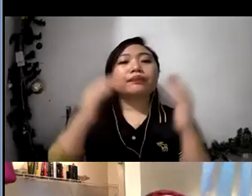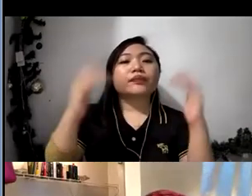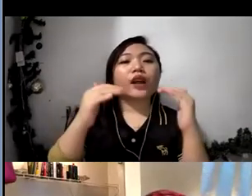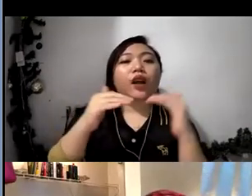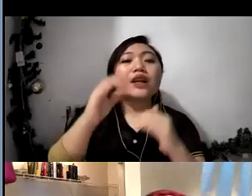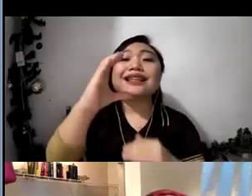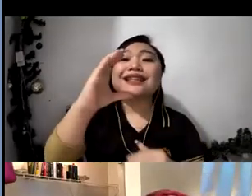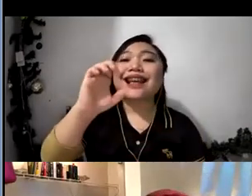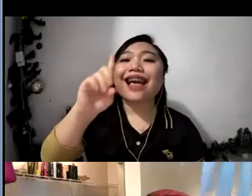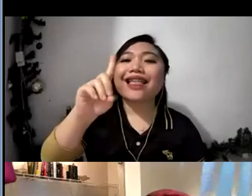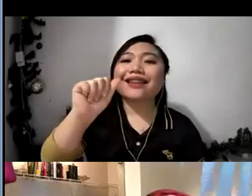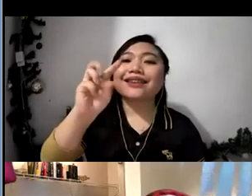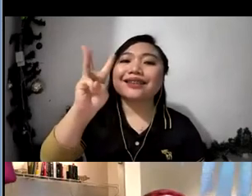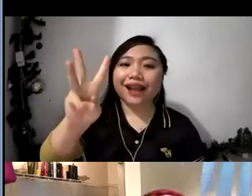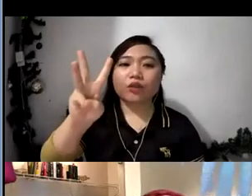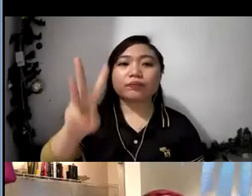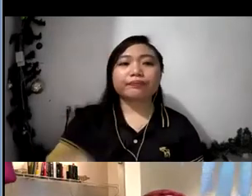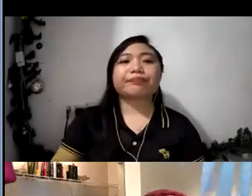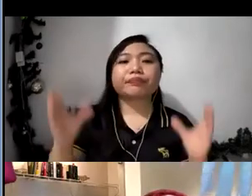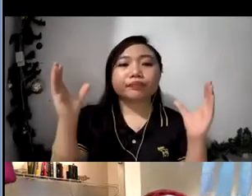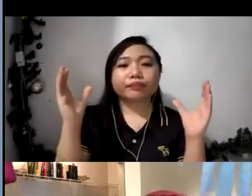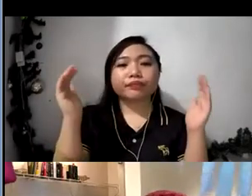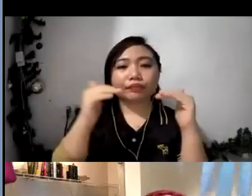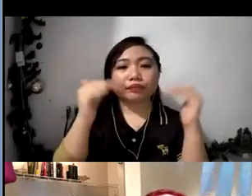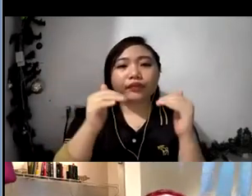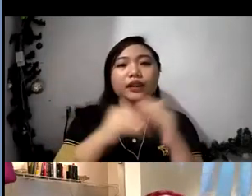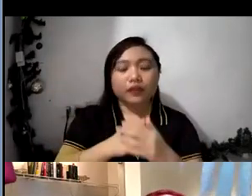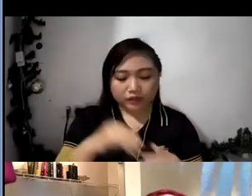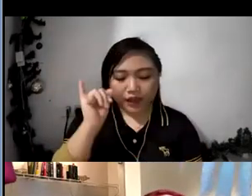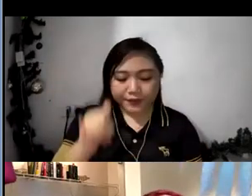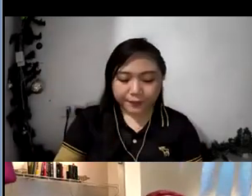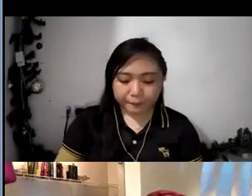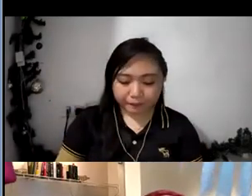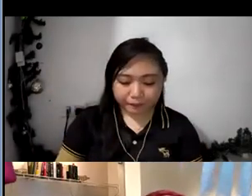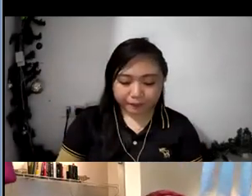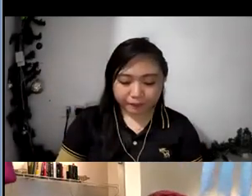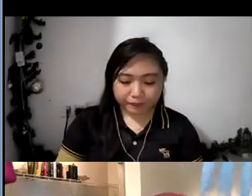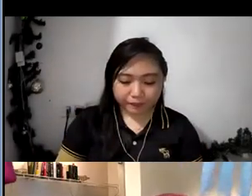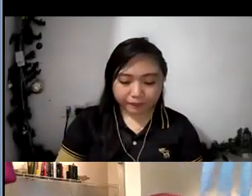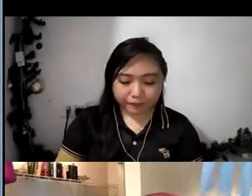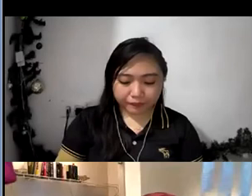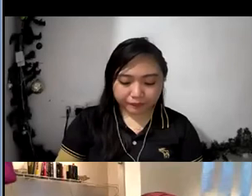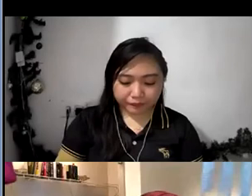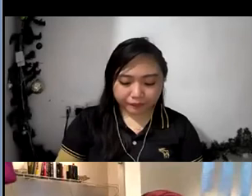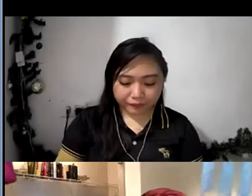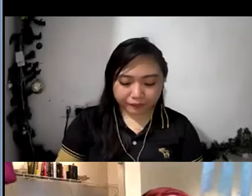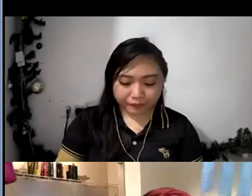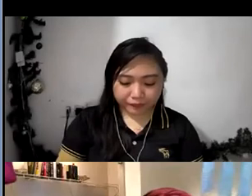All Forms of Discrimination Against Women, or the CEDAW, no? Itong CEDAW natin, ito yung pinaka